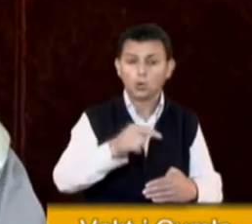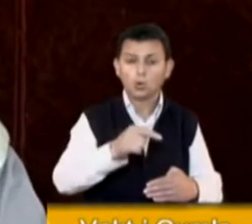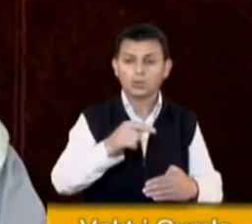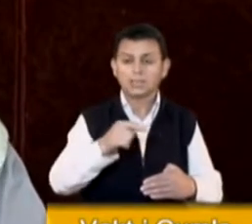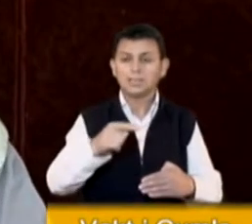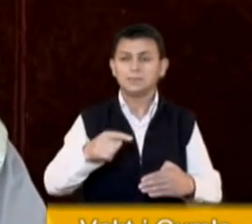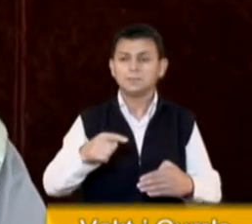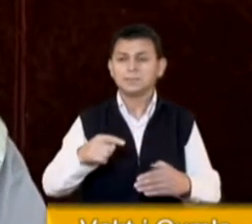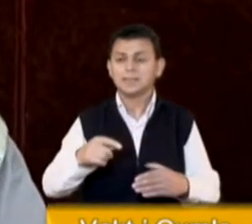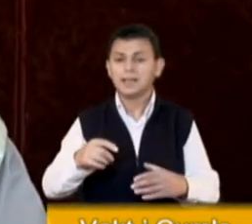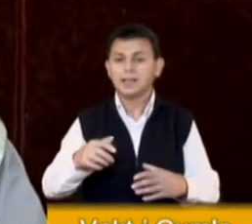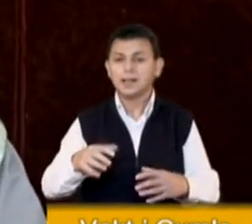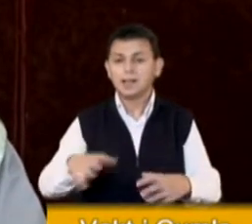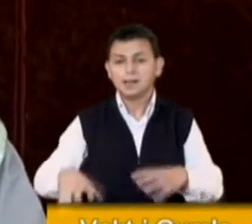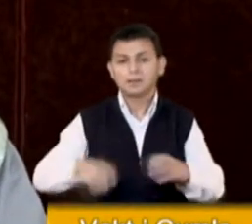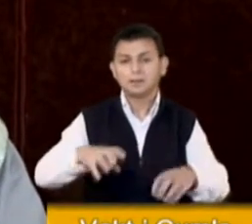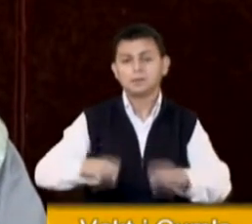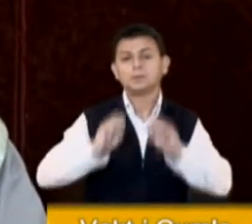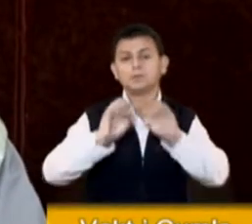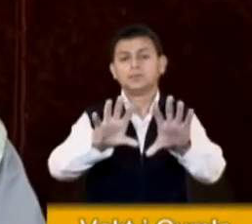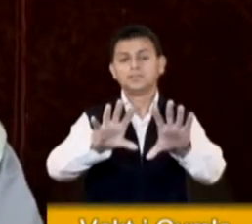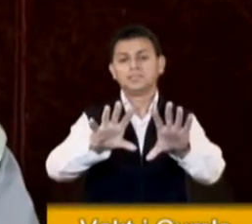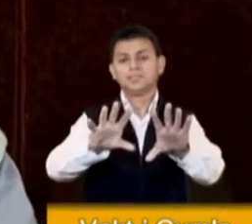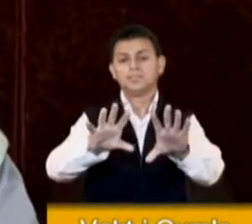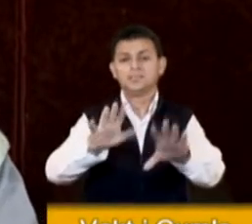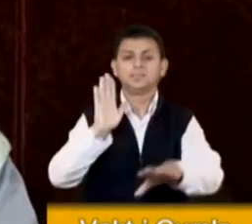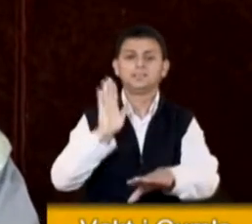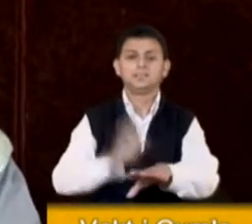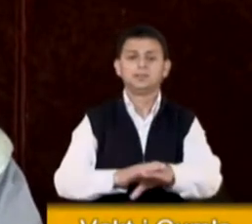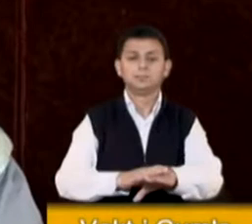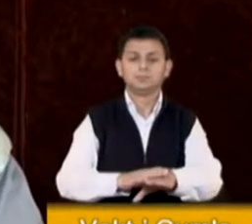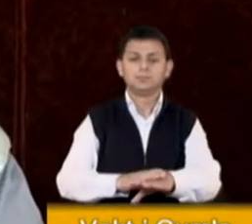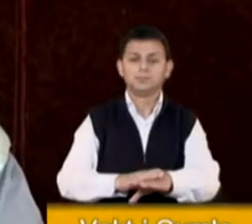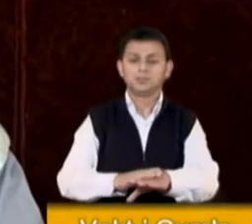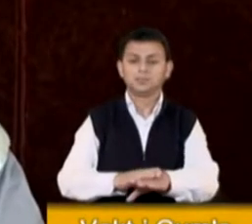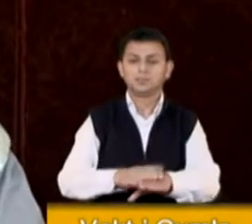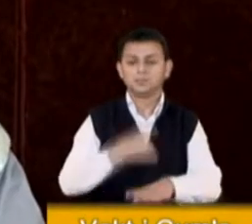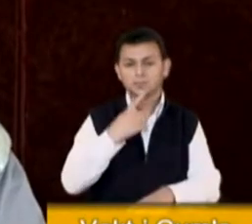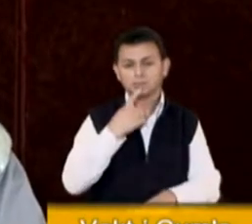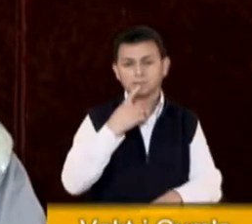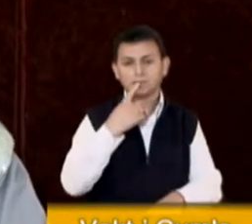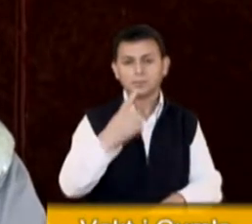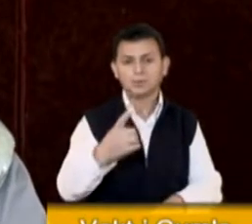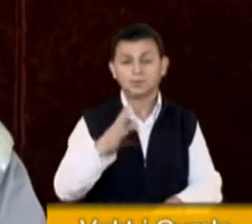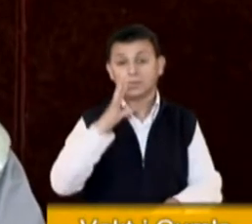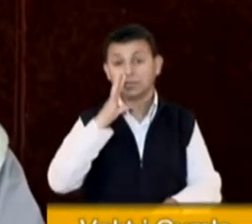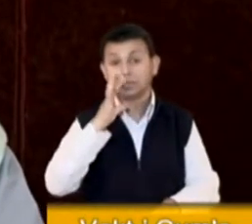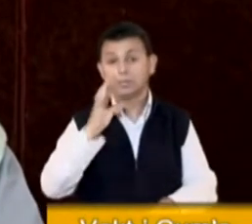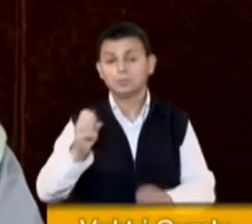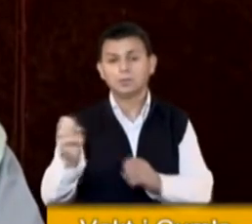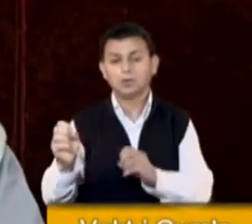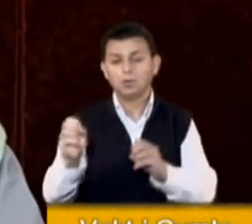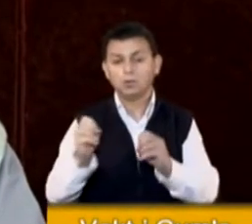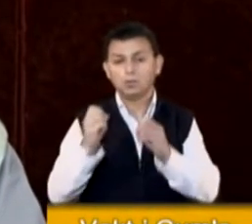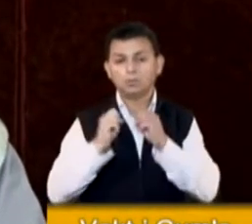sihir yapmıştır. Ve men sehara fekat eşrake. Kim de sihir yaparsa Allah-u Zülcelal'a